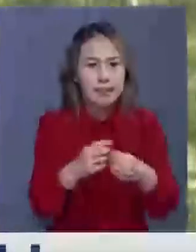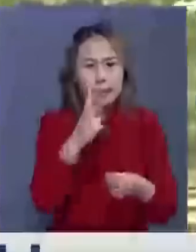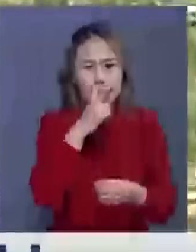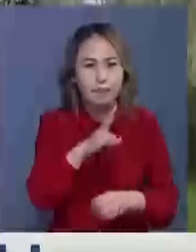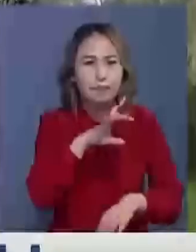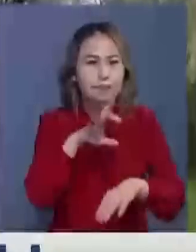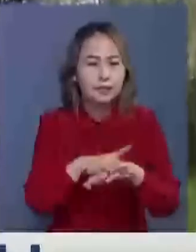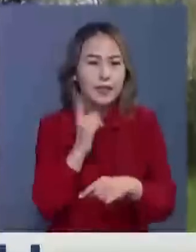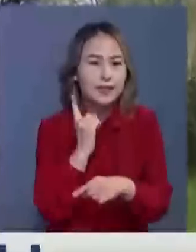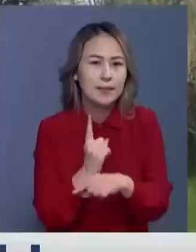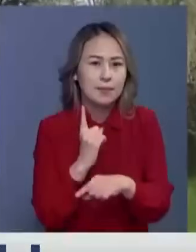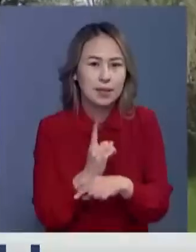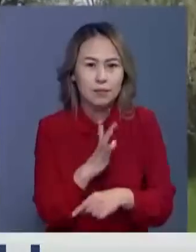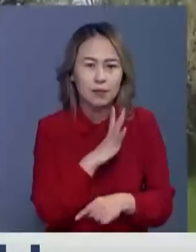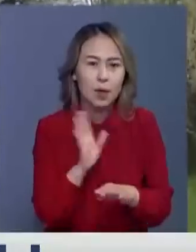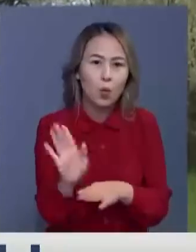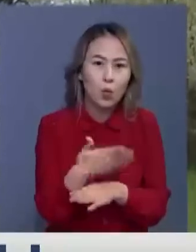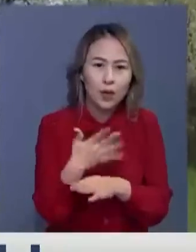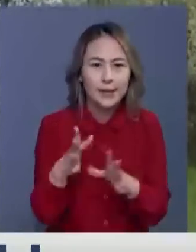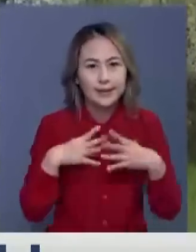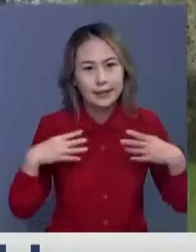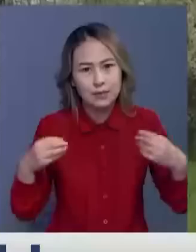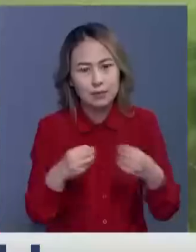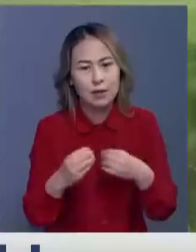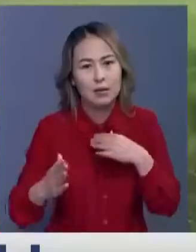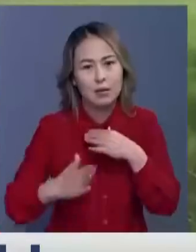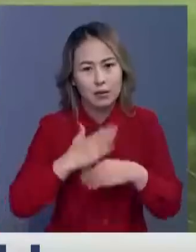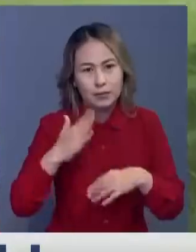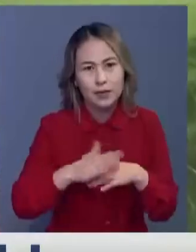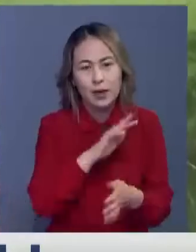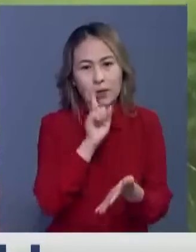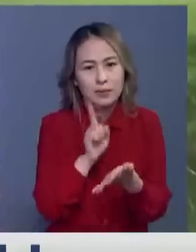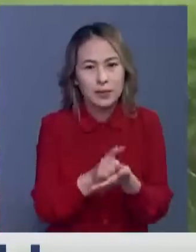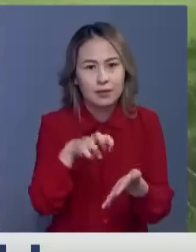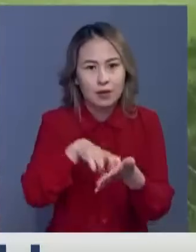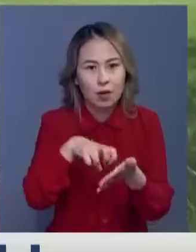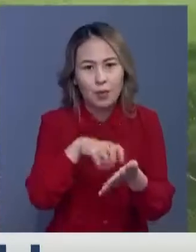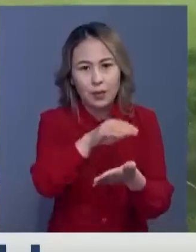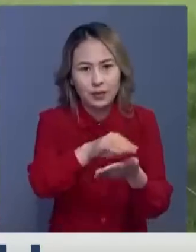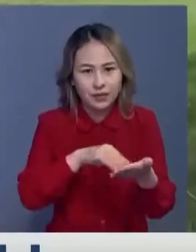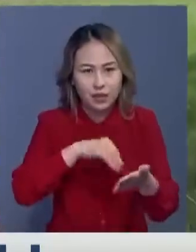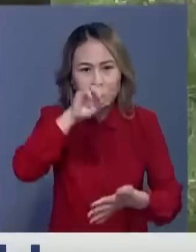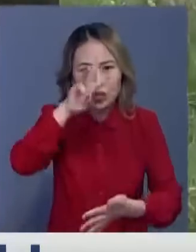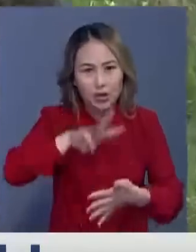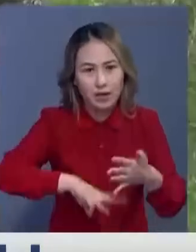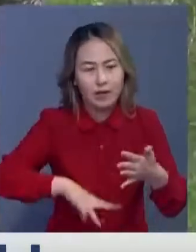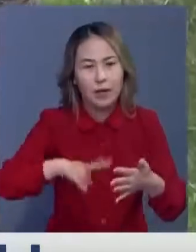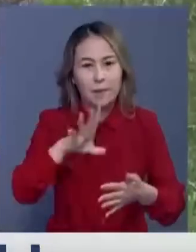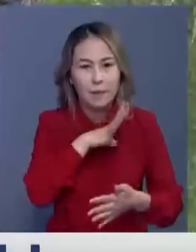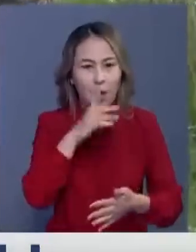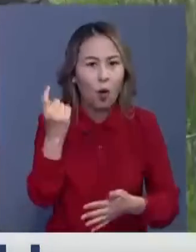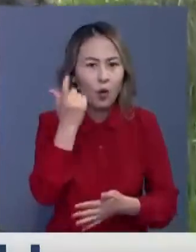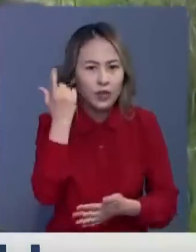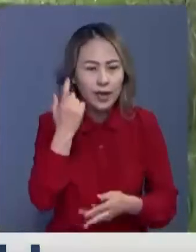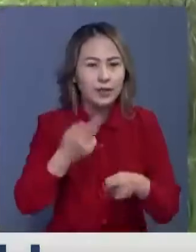кезіктірді. Тыйым салынған аумақта серуенге шыққан отбасы жазасыз қалмады. Әкімшілік хаттама толтырылып, отағасына айыппұл салынды.